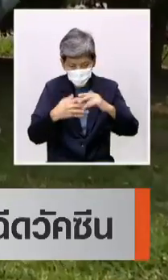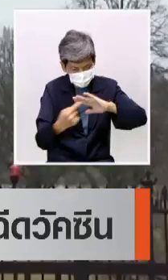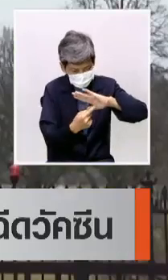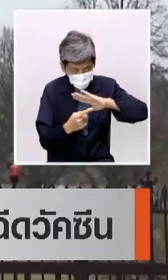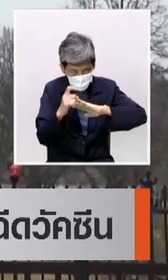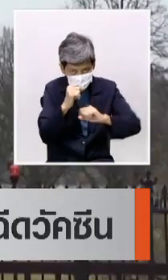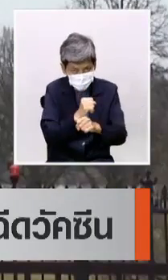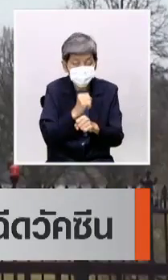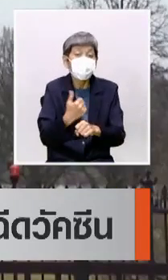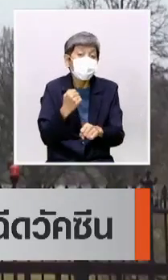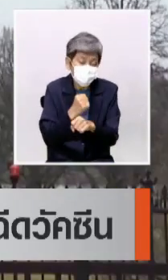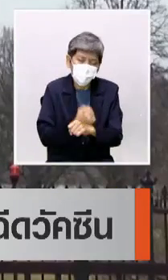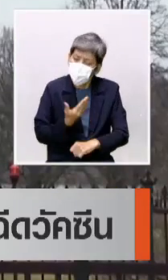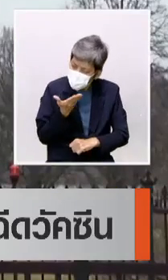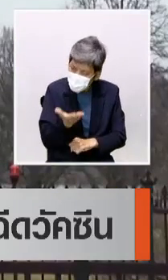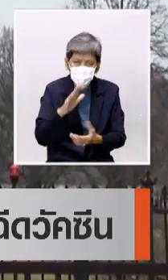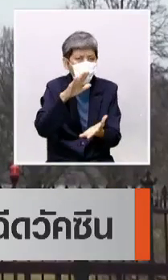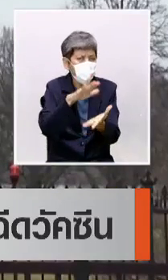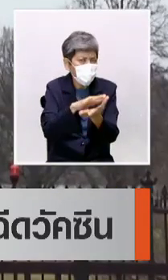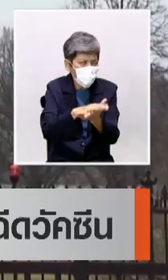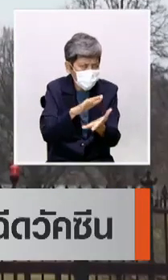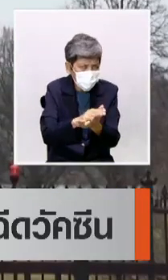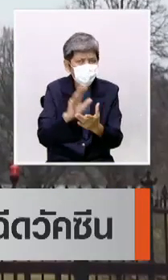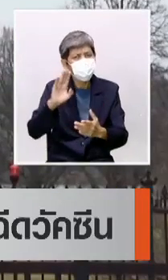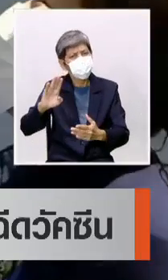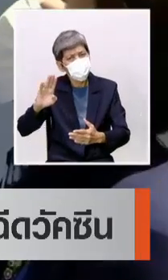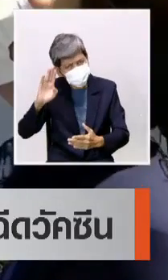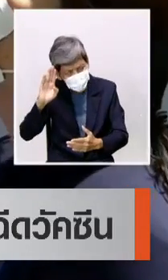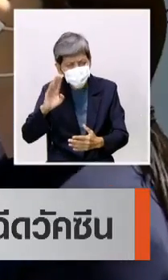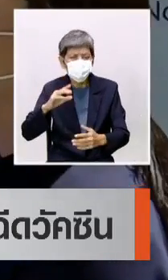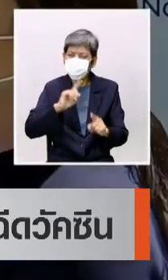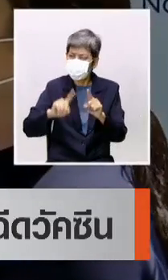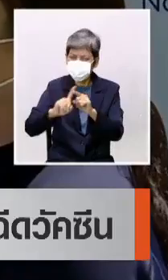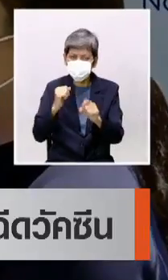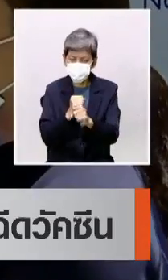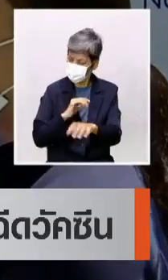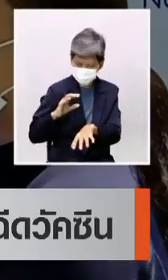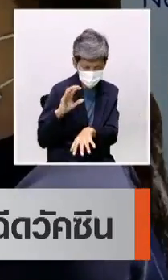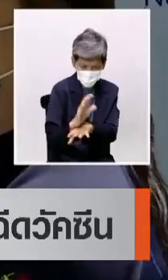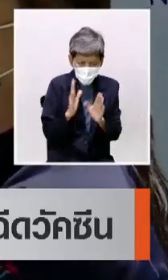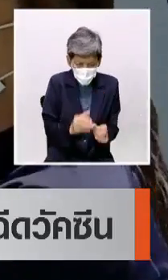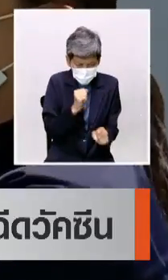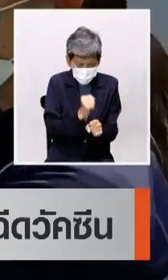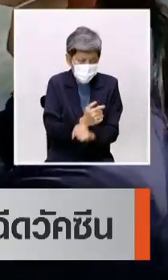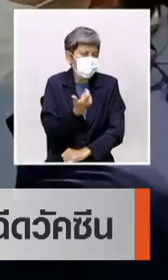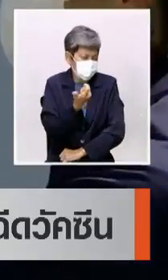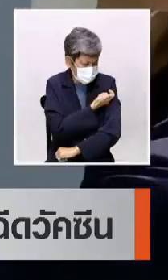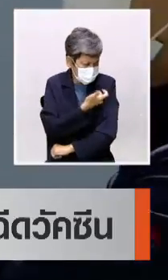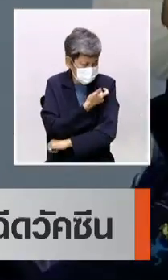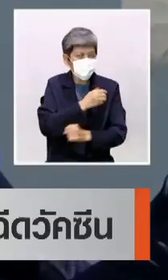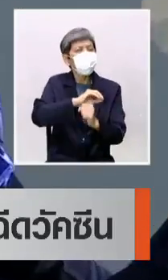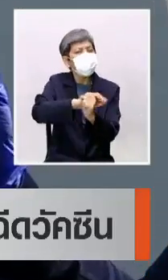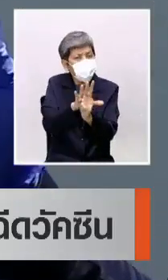ค่ะทำได้ก็เพียงแต่เรียกร้องให้โรงเรียนภาคธุรกิจและสถาบันเอกชนต่างๆบังคับให้ทุกคนต้องฉีดวัคซีนต้านโ